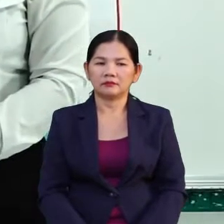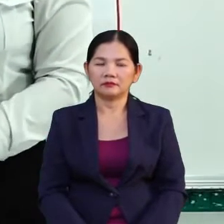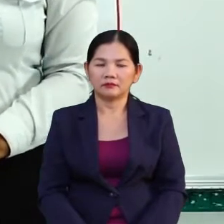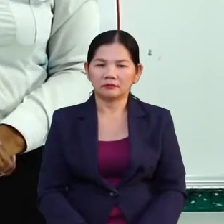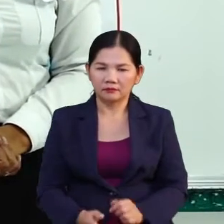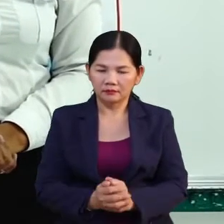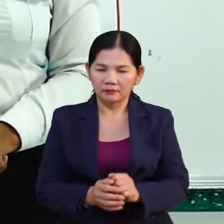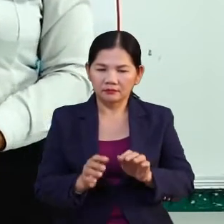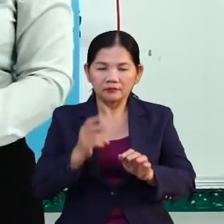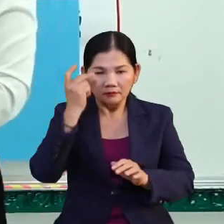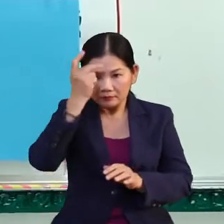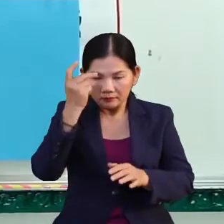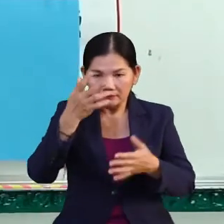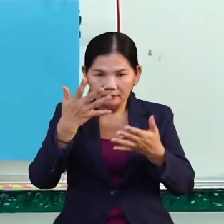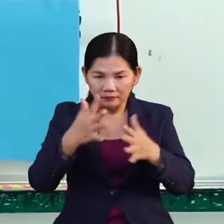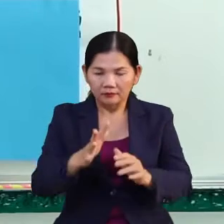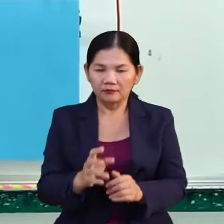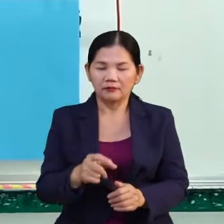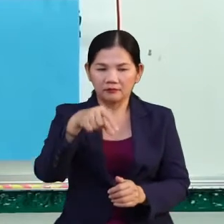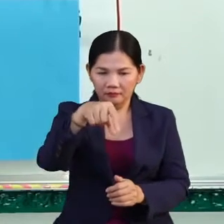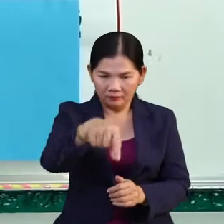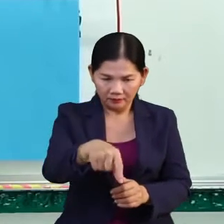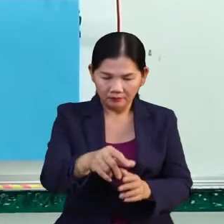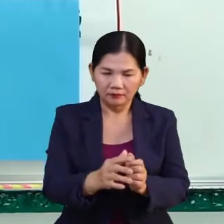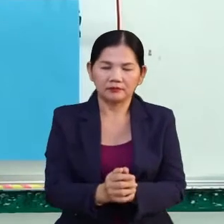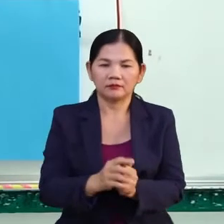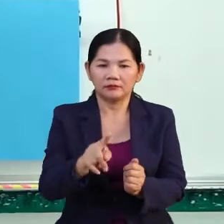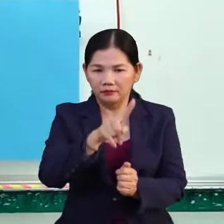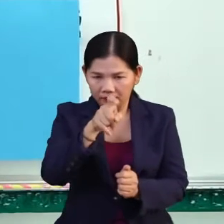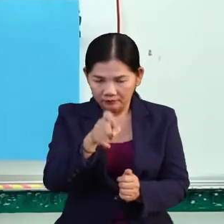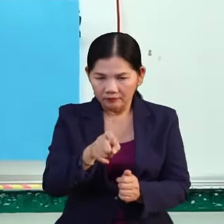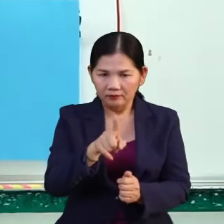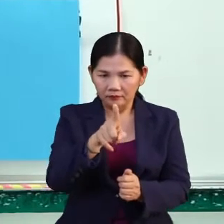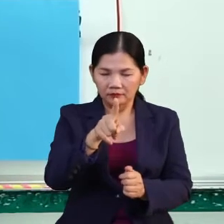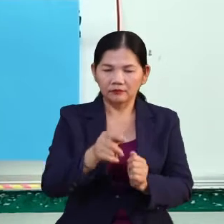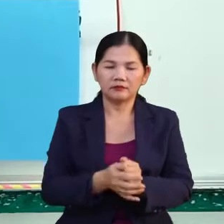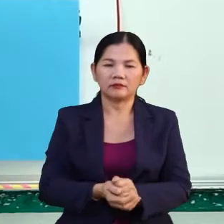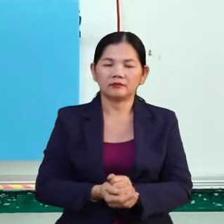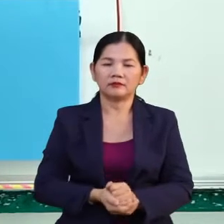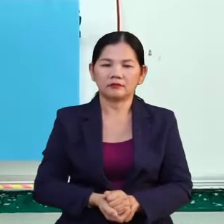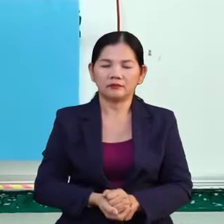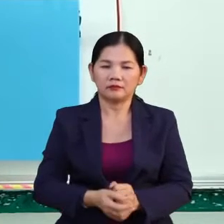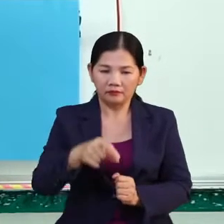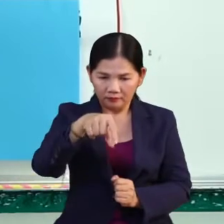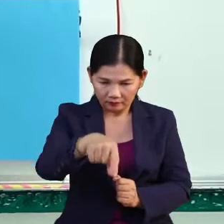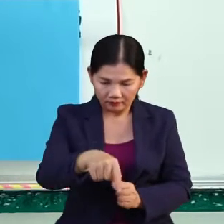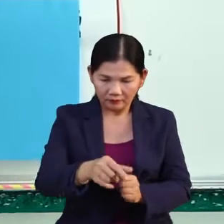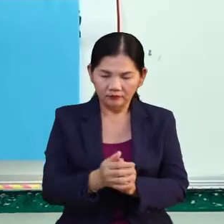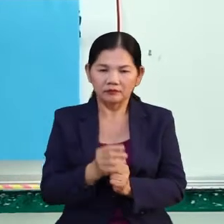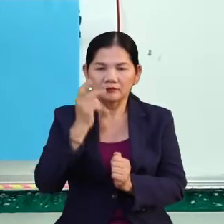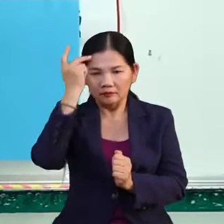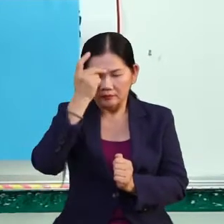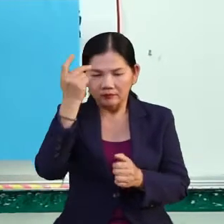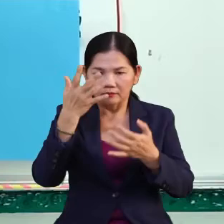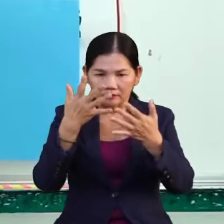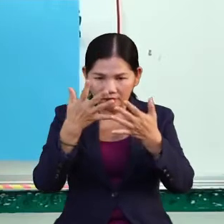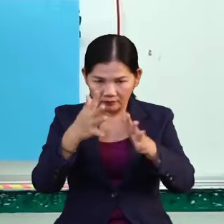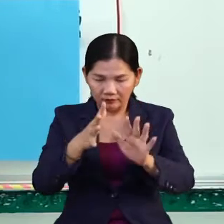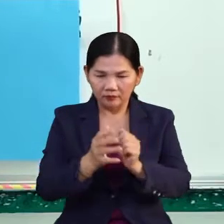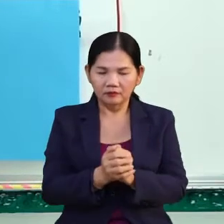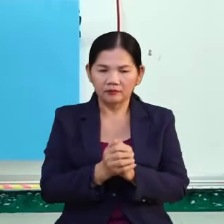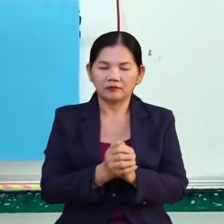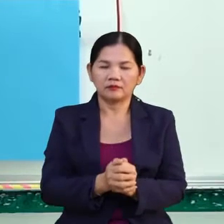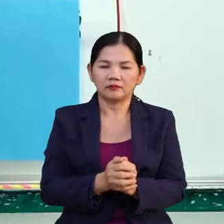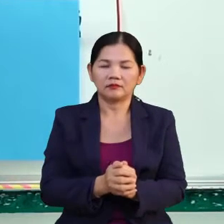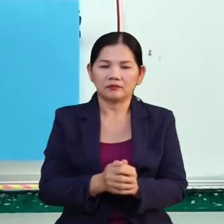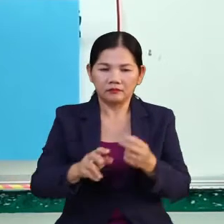ចាកូនកើតដូចរាល់នេះចំណុចកក្នុងសំណួរទី1ក្នុងលំហាត់ទី1ចាបើកូនកើតដូចរាល់ហើយតើឥឡូវកូនអានច